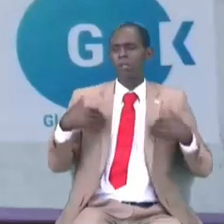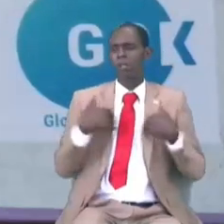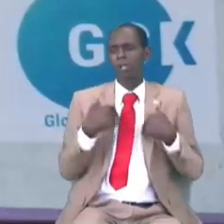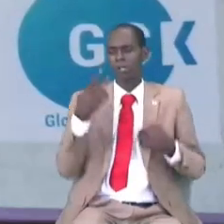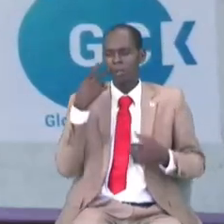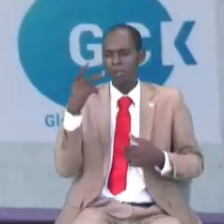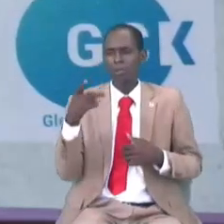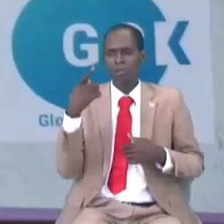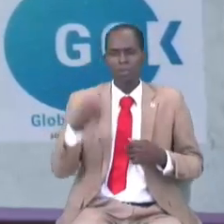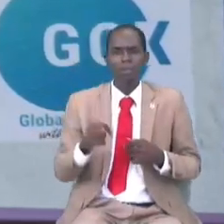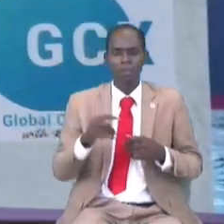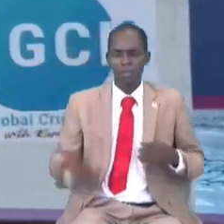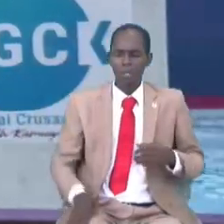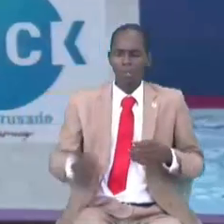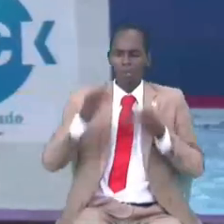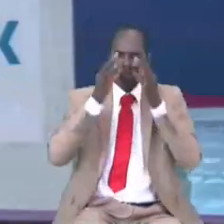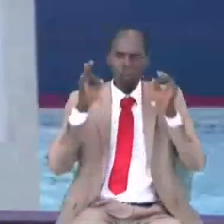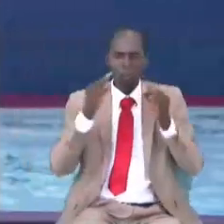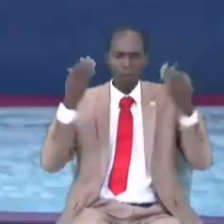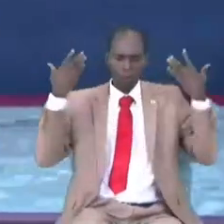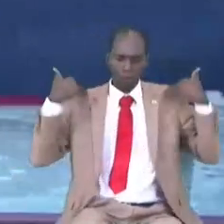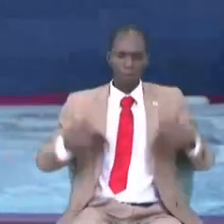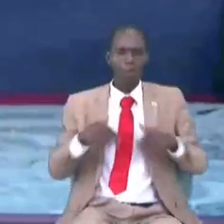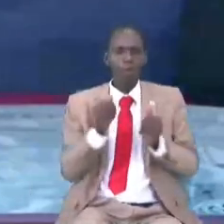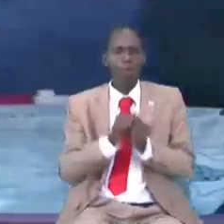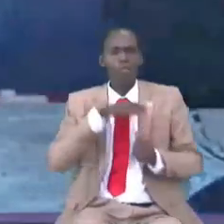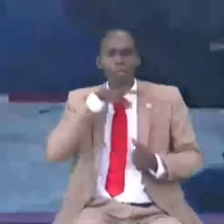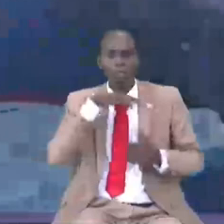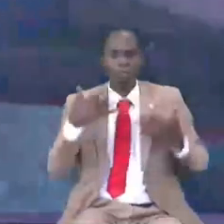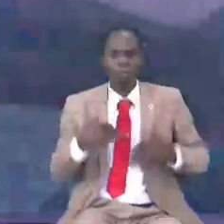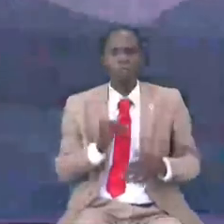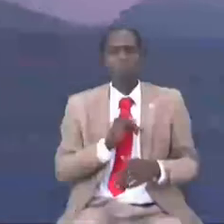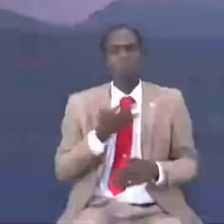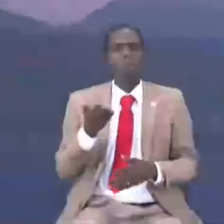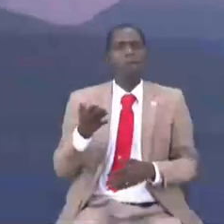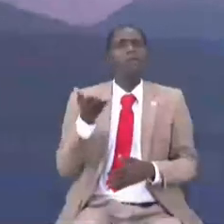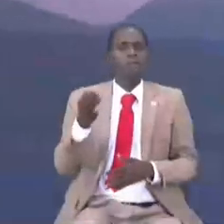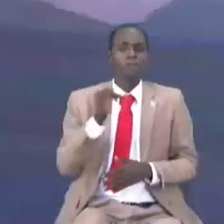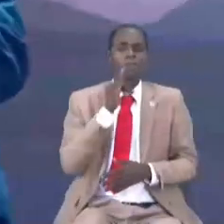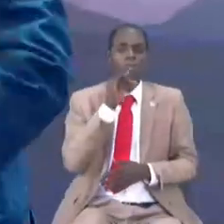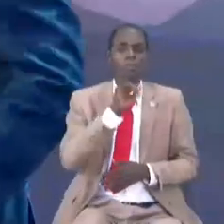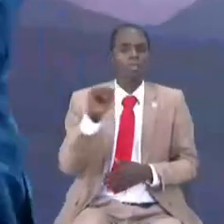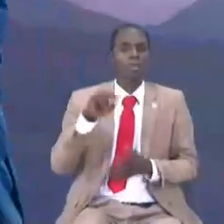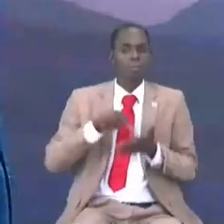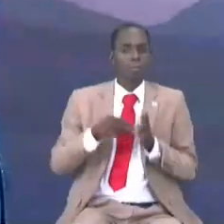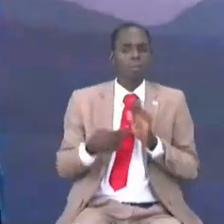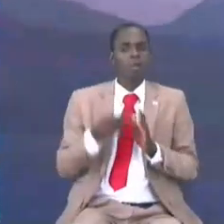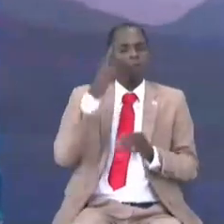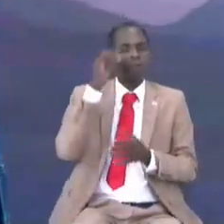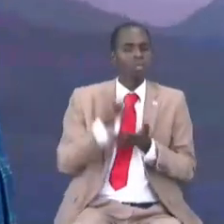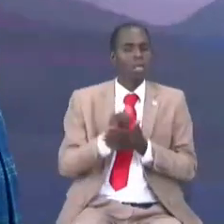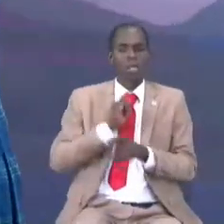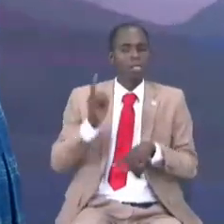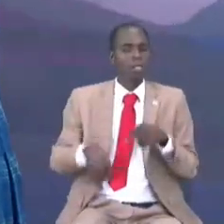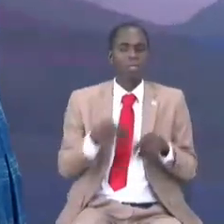de sacs et je dis, il y a un objectif pour ce sac-là. Je ne peux pas manger maintenant. Tout ce qu'il me faut faire maintenant, c'est me